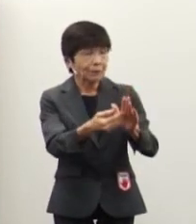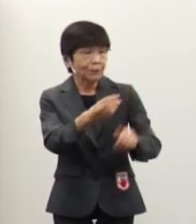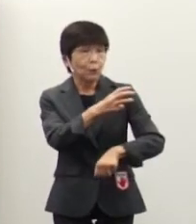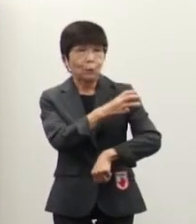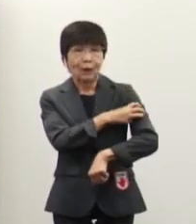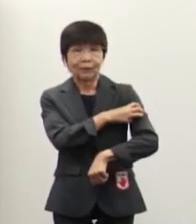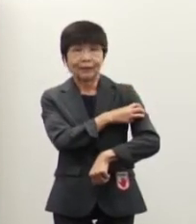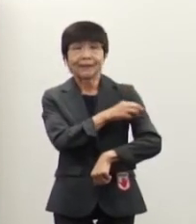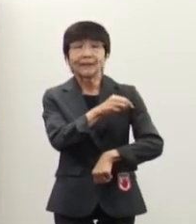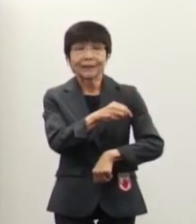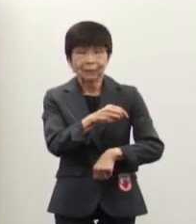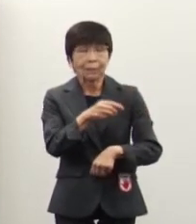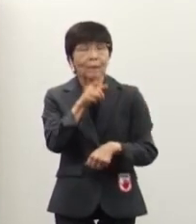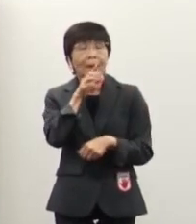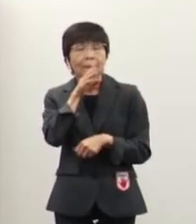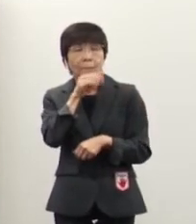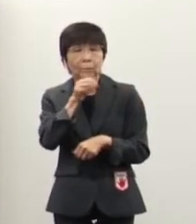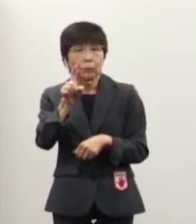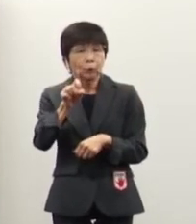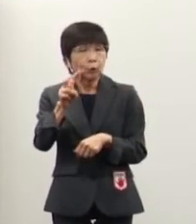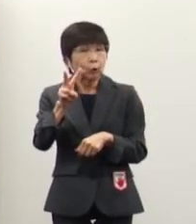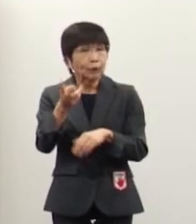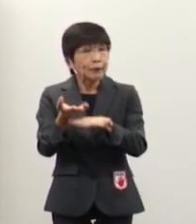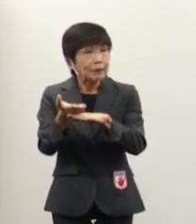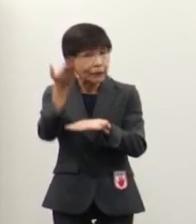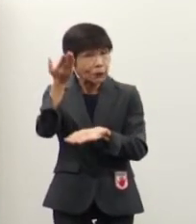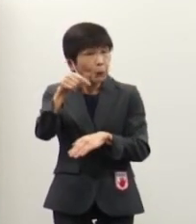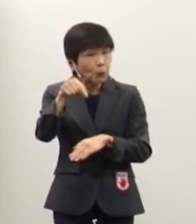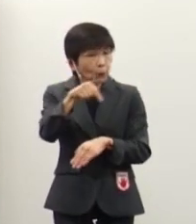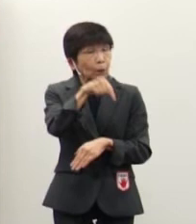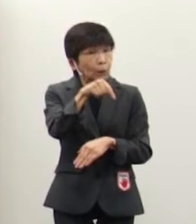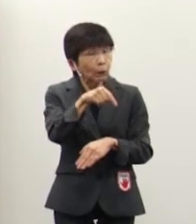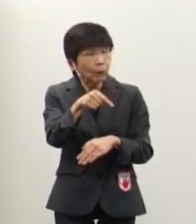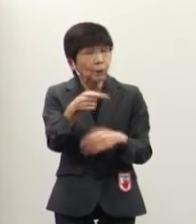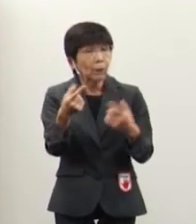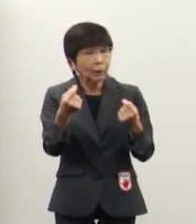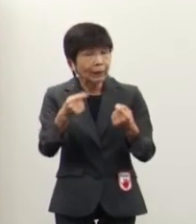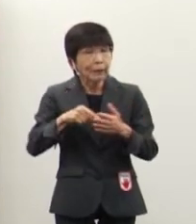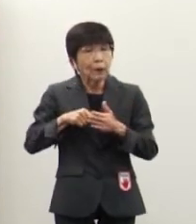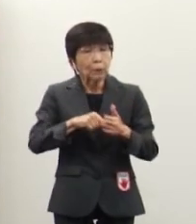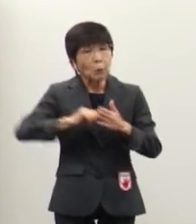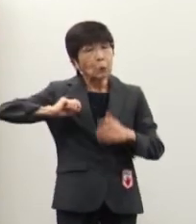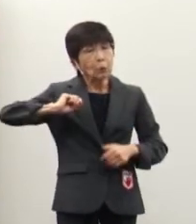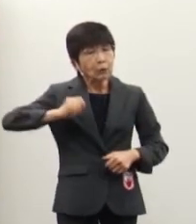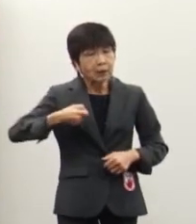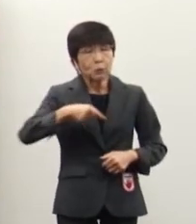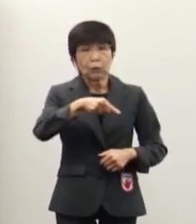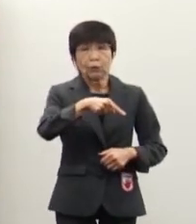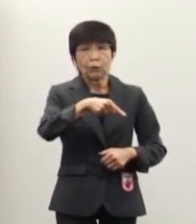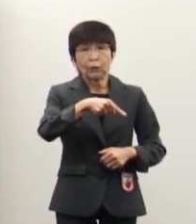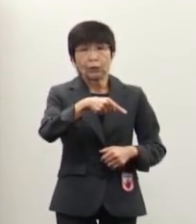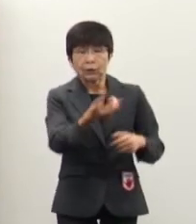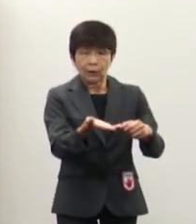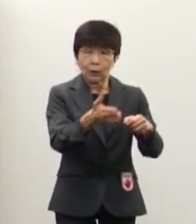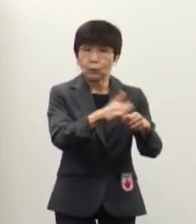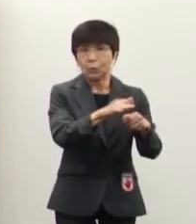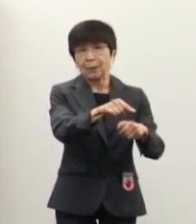これまでの12歳以上と同等の努力義務が適用されることになりました。